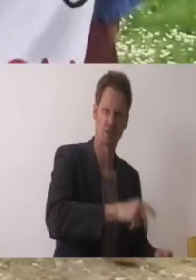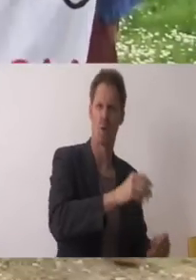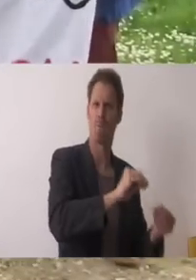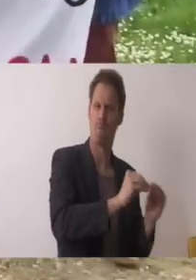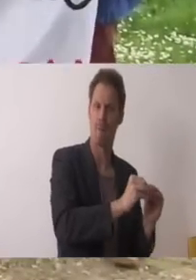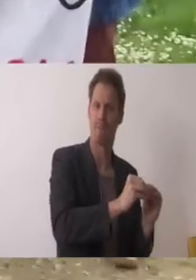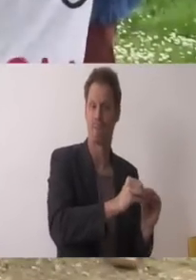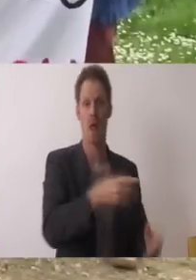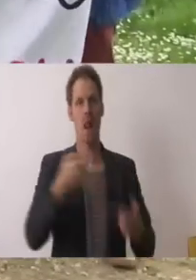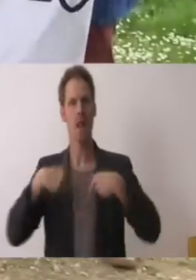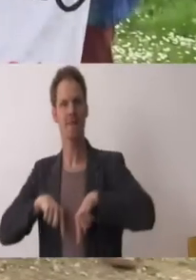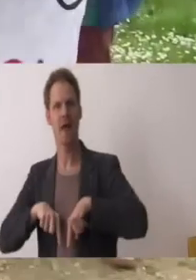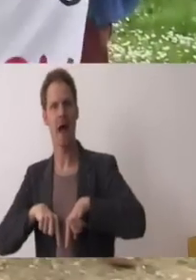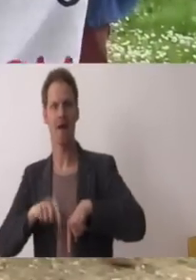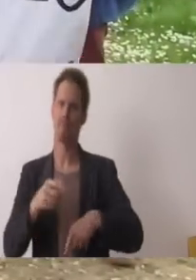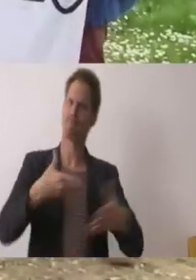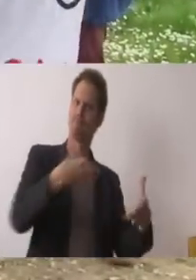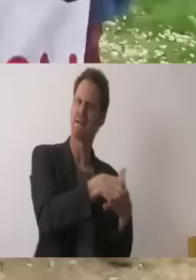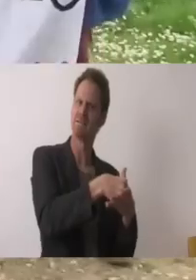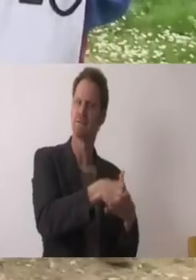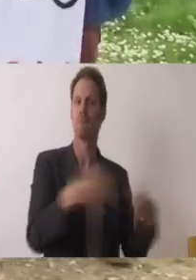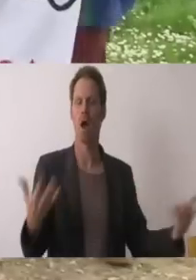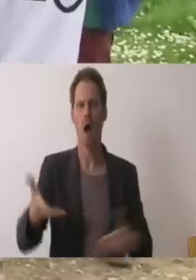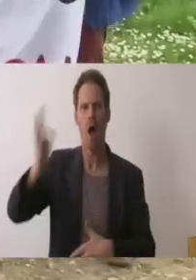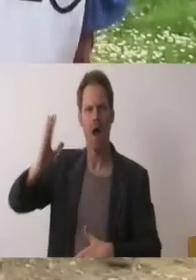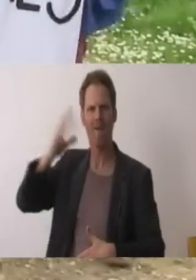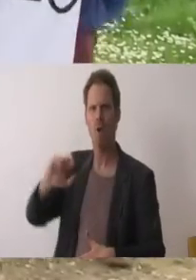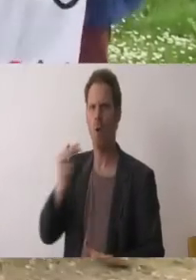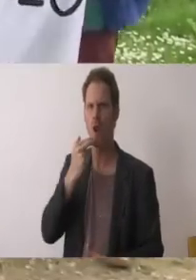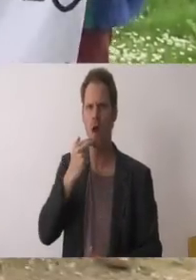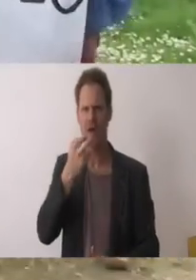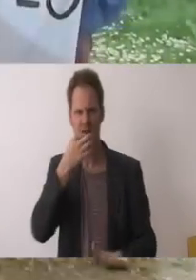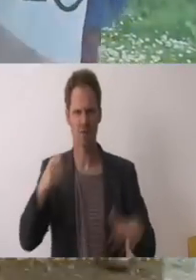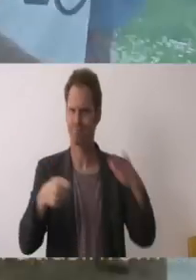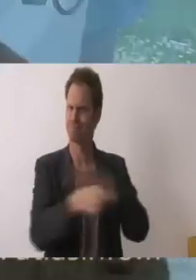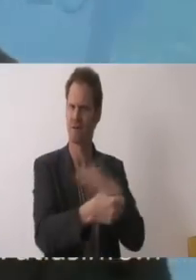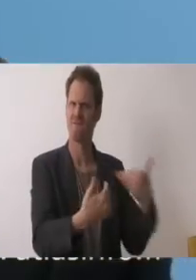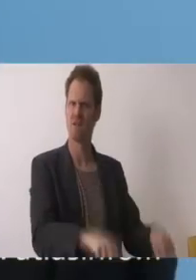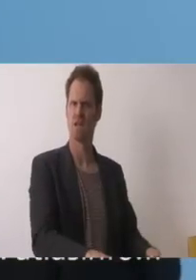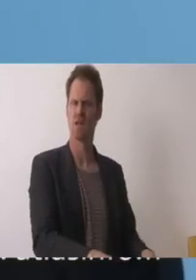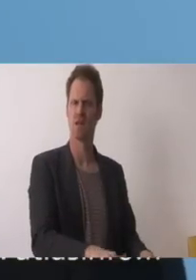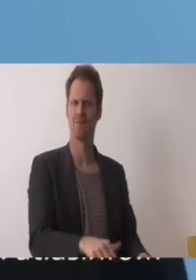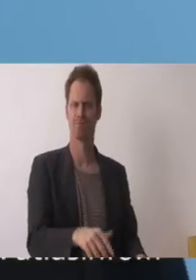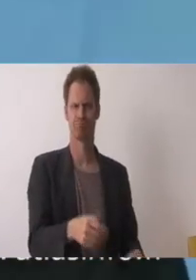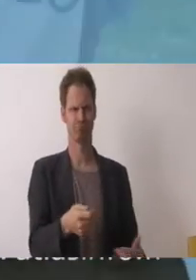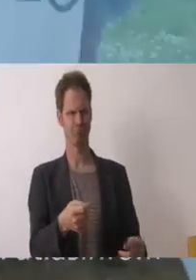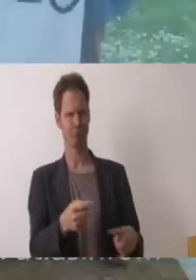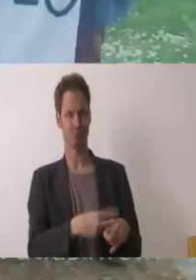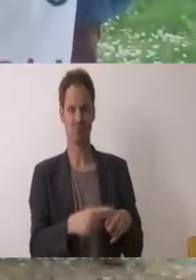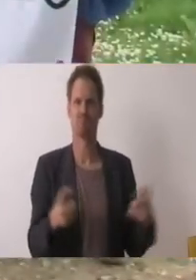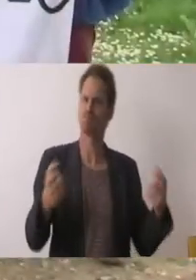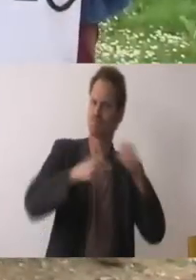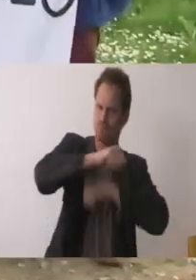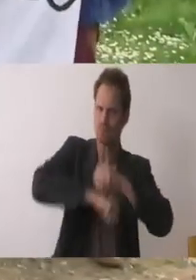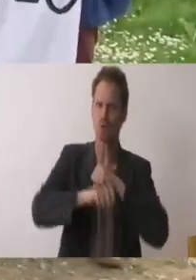même que l'État est actionnaire de GDF et pourtant François Hollande a déclaré qu'il fallait mettre fin au soutien public aux énergies